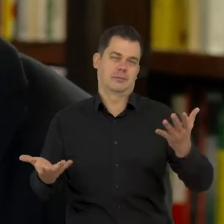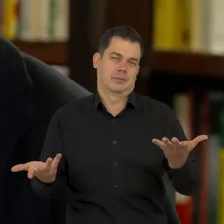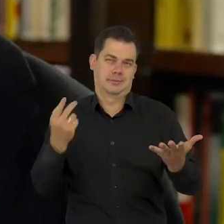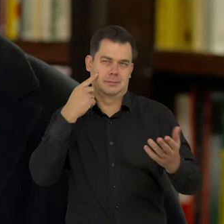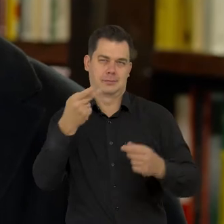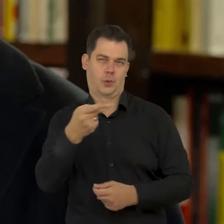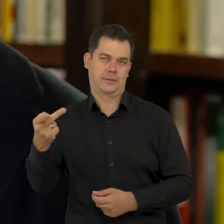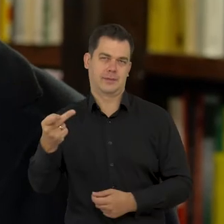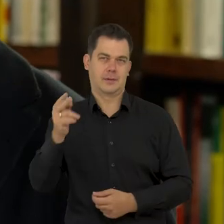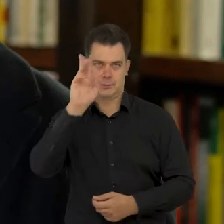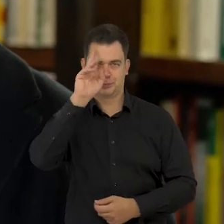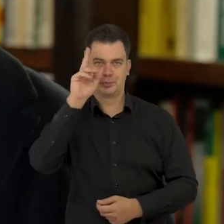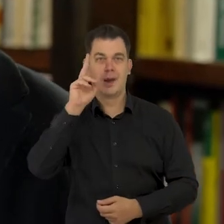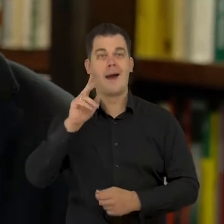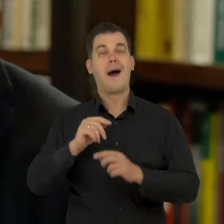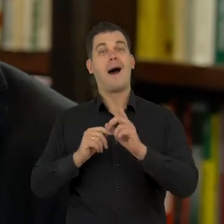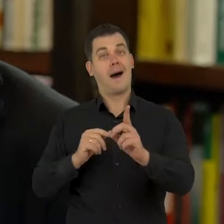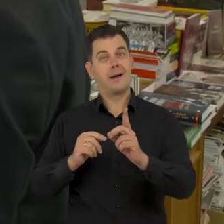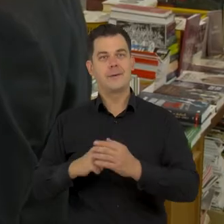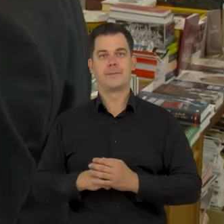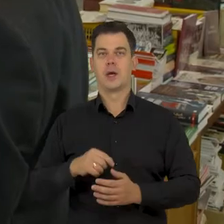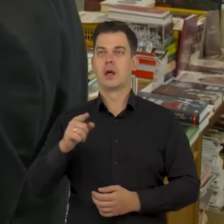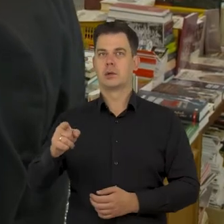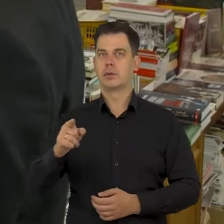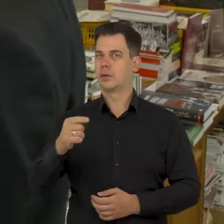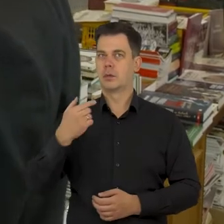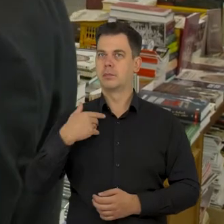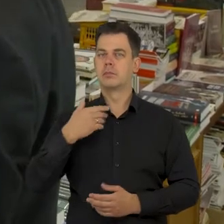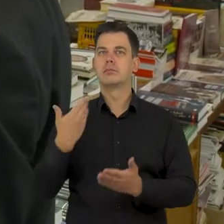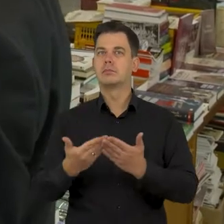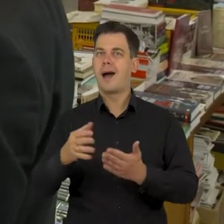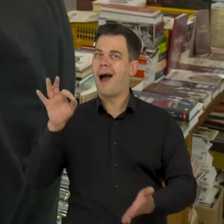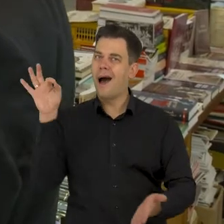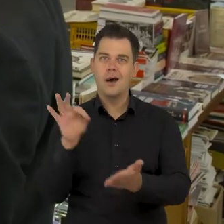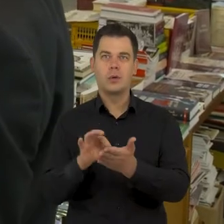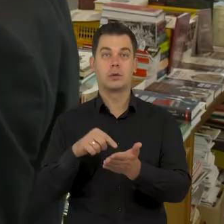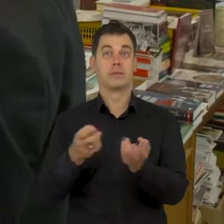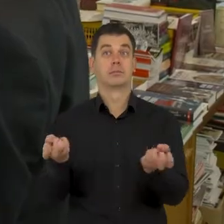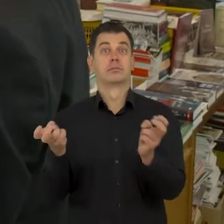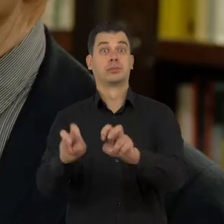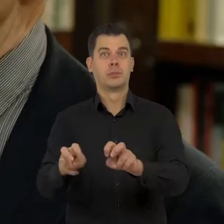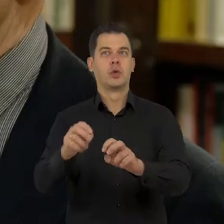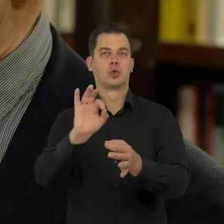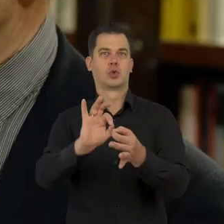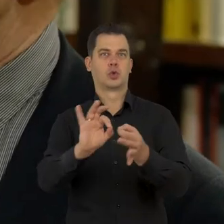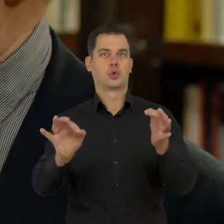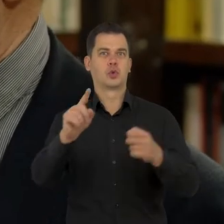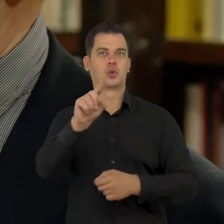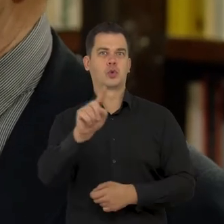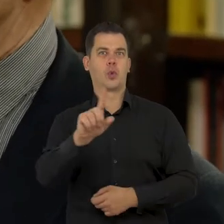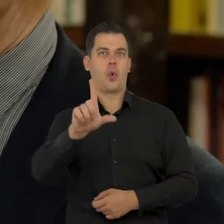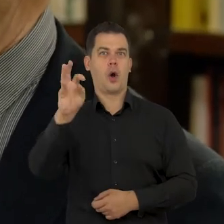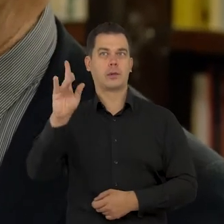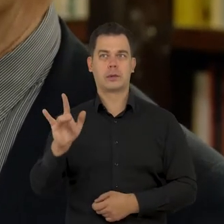to łatwo się domyślić, ale... Uniwersytet Wrocławski. Pojawiła się w bardzo konkretnym momencie. Otóż ludzi